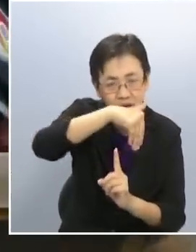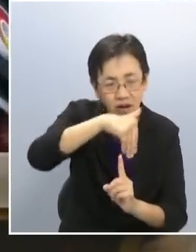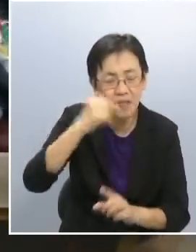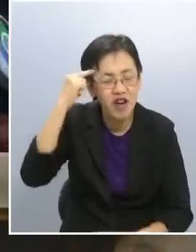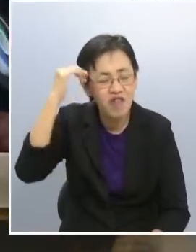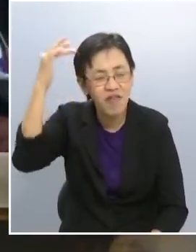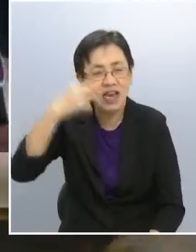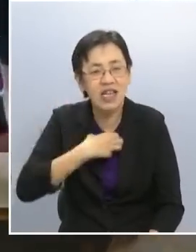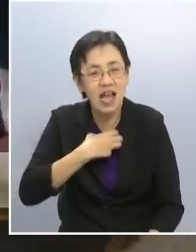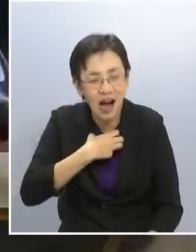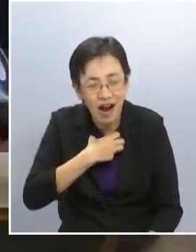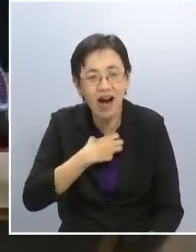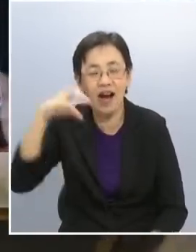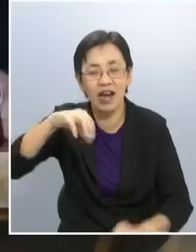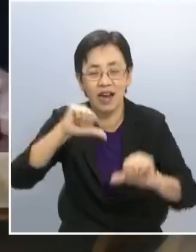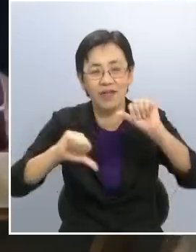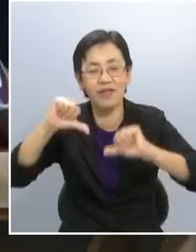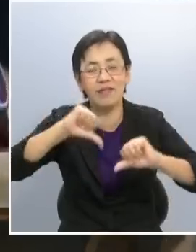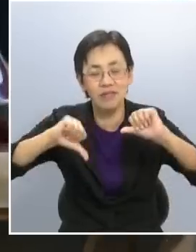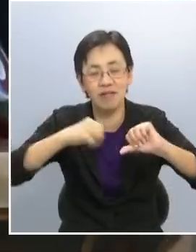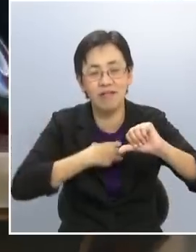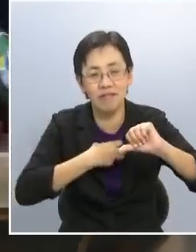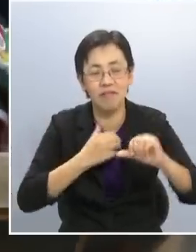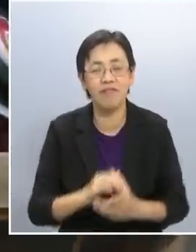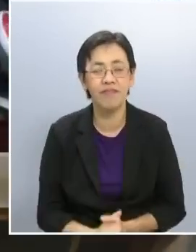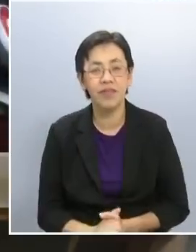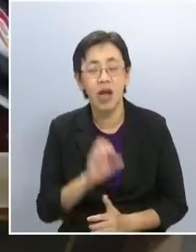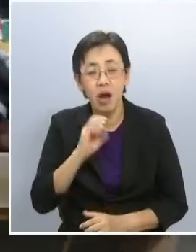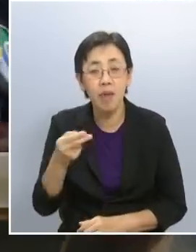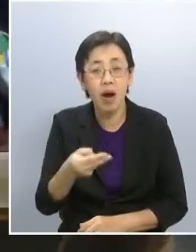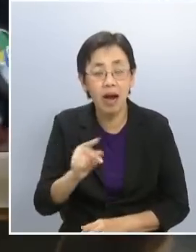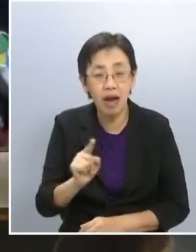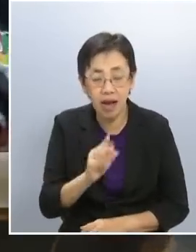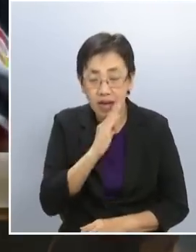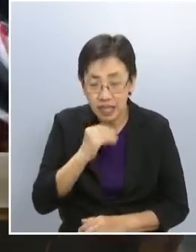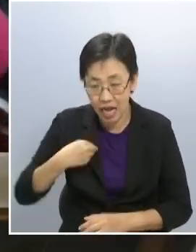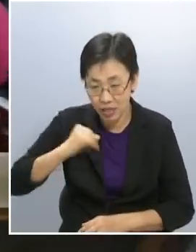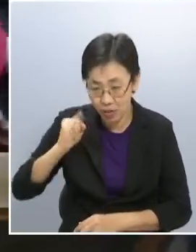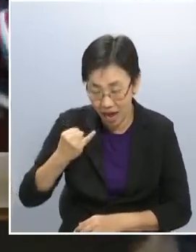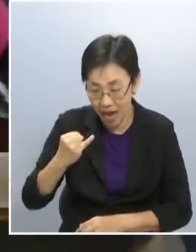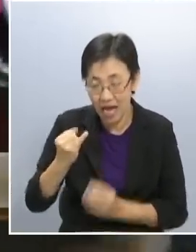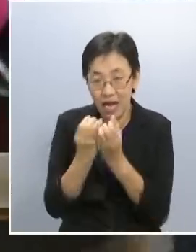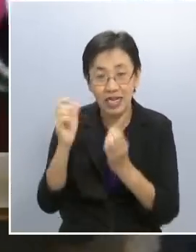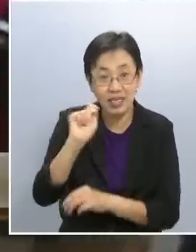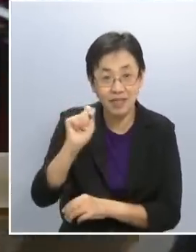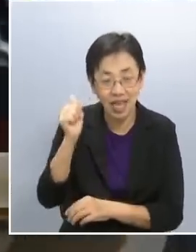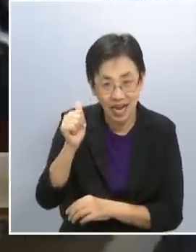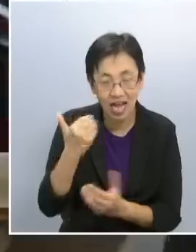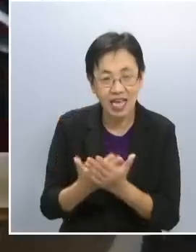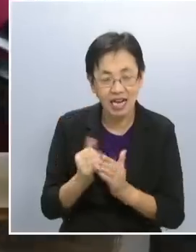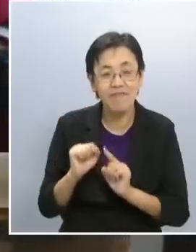จะสอบเข้าคณะวิทยาศาสตร์ยังบอกกับหลานไปว่าถ้าสอบเข้าจุฬาหรือธรรมศาสตร์ได้นะจะให้หลานแสนหนึ่